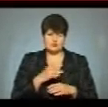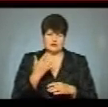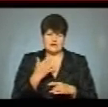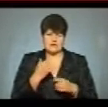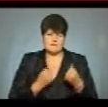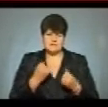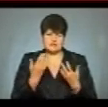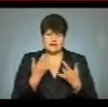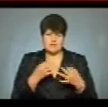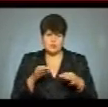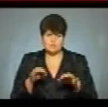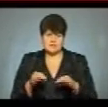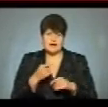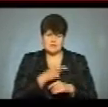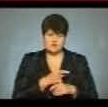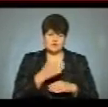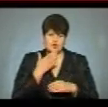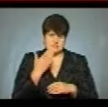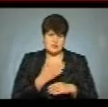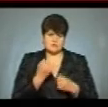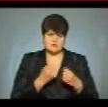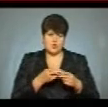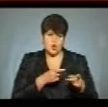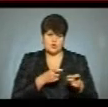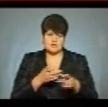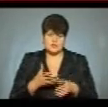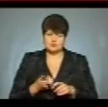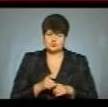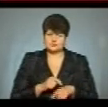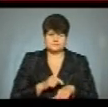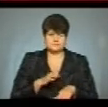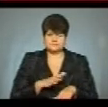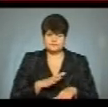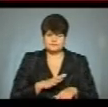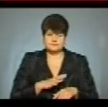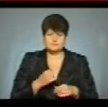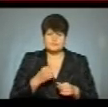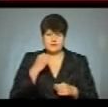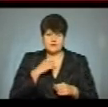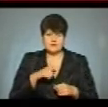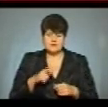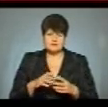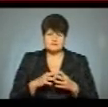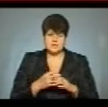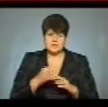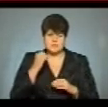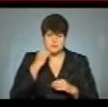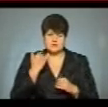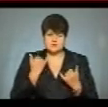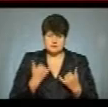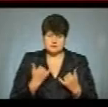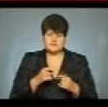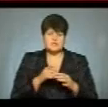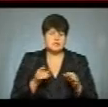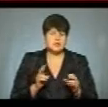кілька пропустили, останню їхню машину розстріляли. Дуже співчутливий був, особливо до похилих людей. В селі його пам'ятають досі, тому що